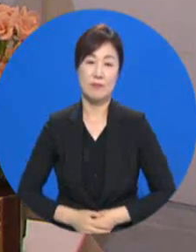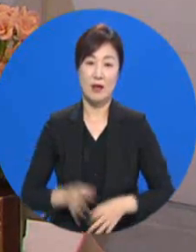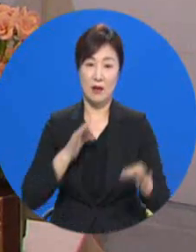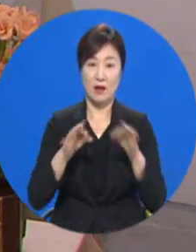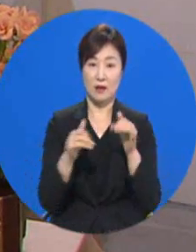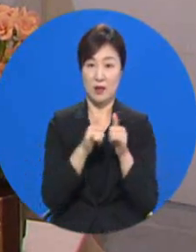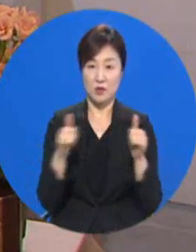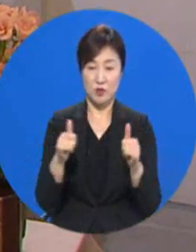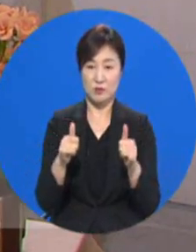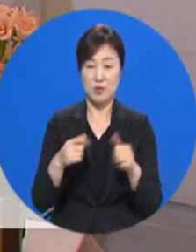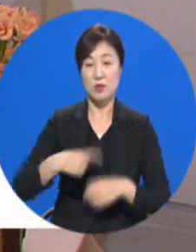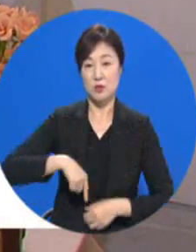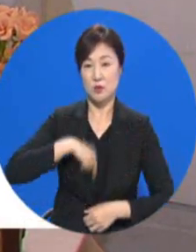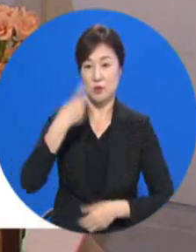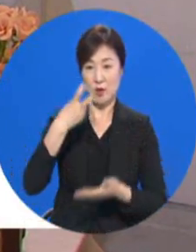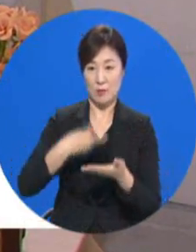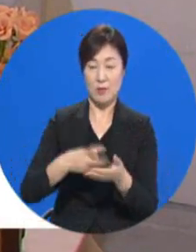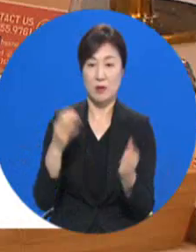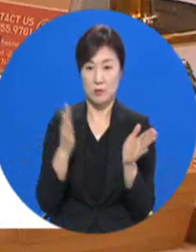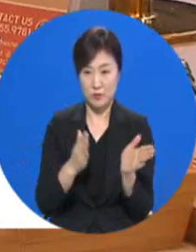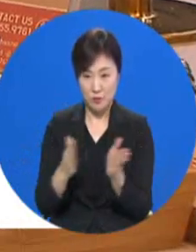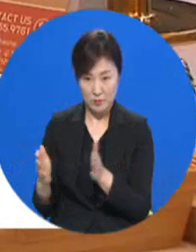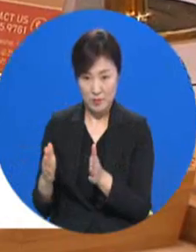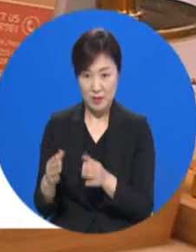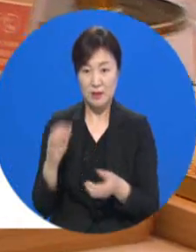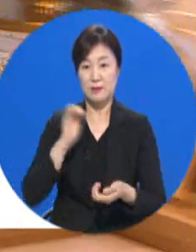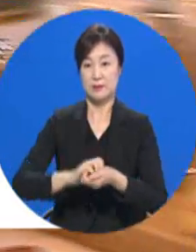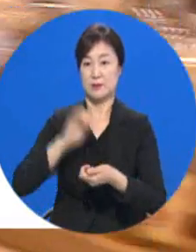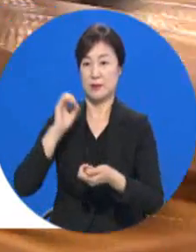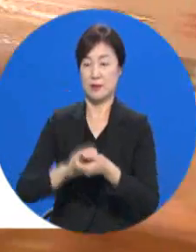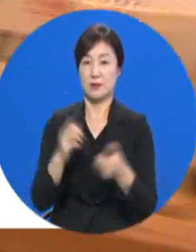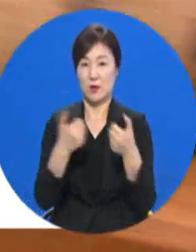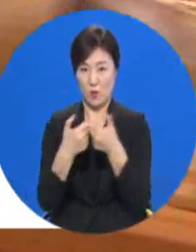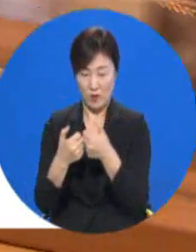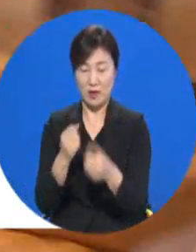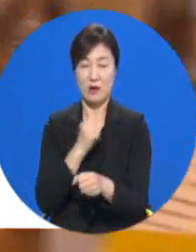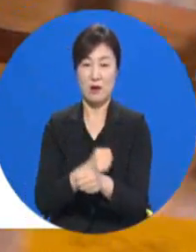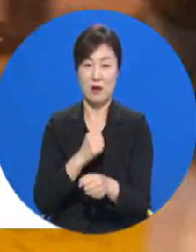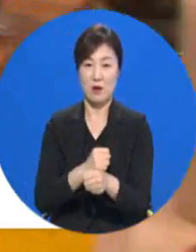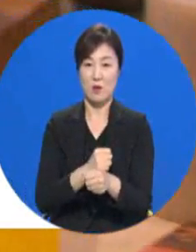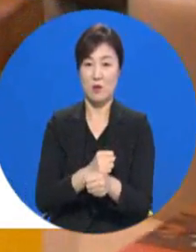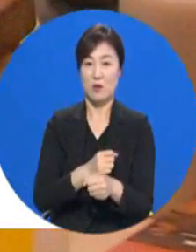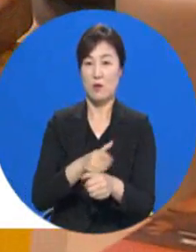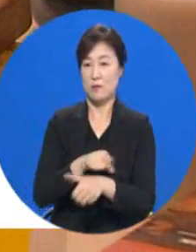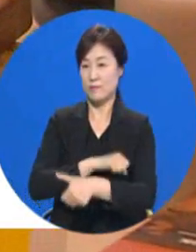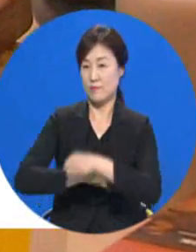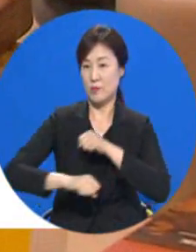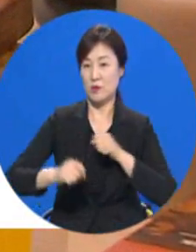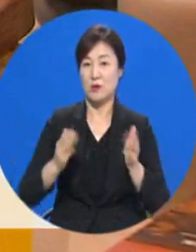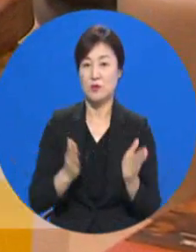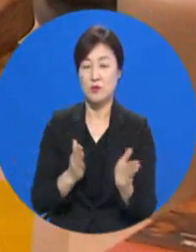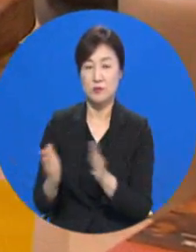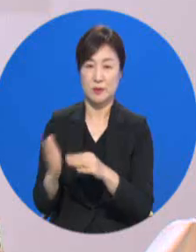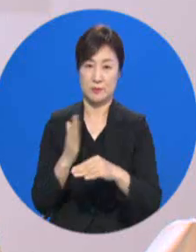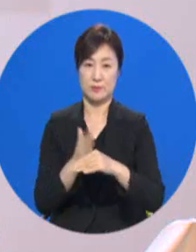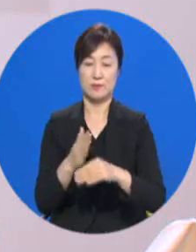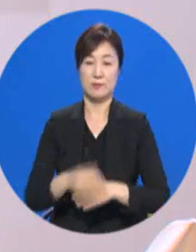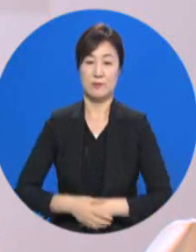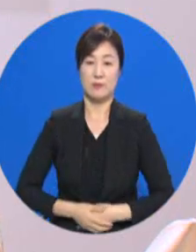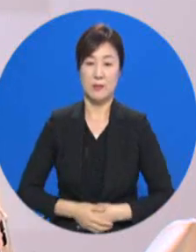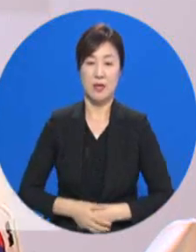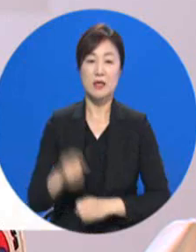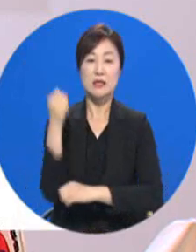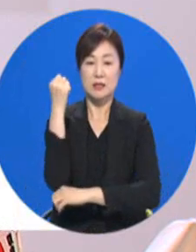역시 자체 규약을 마련하고 정기적인 아이디어 회의를 통해 청년몰 활성화의 돌파구를 찾고 있습니다.